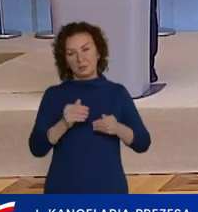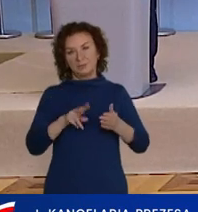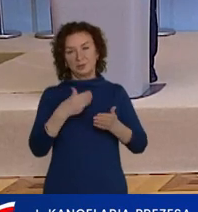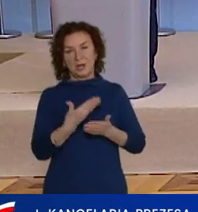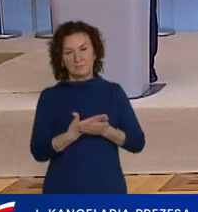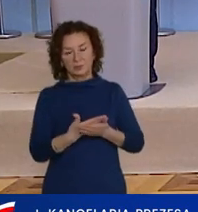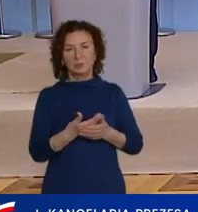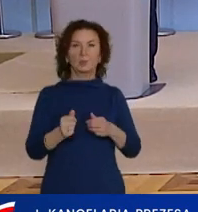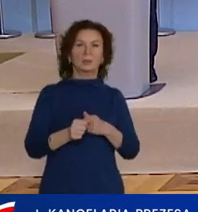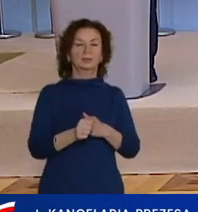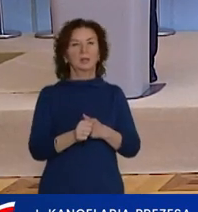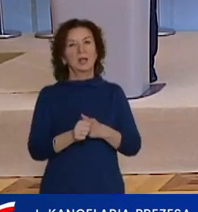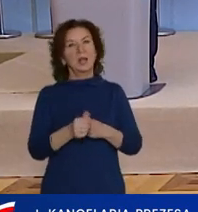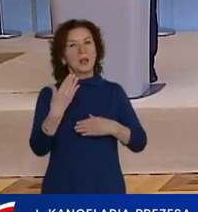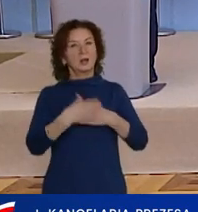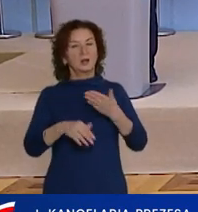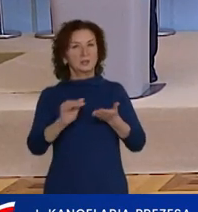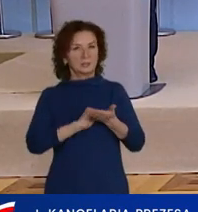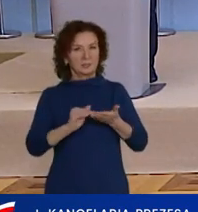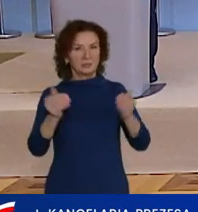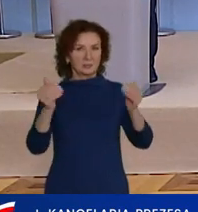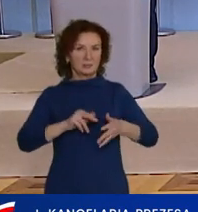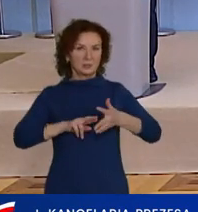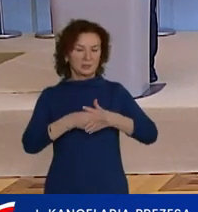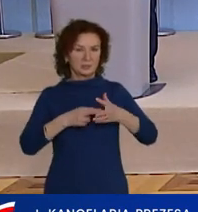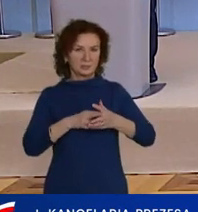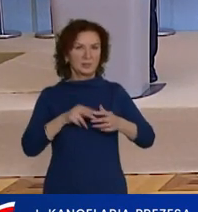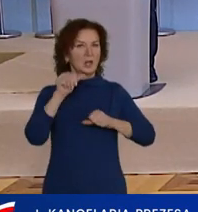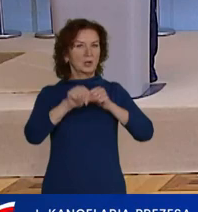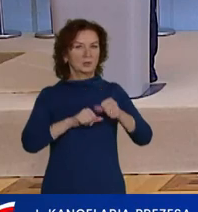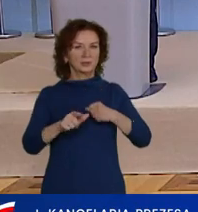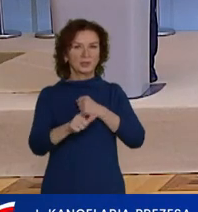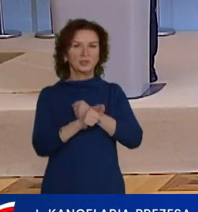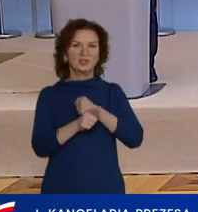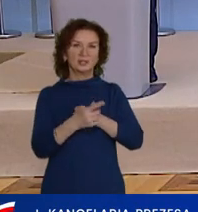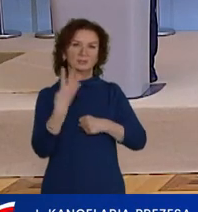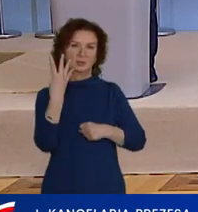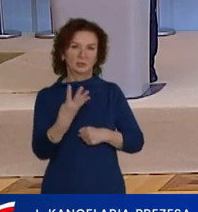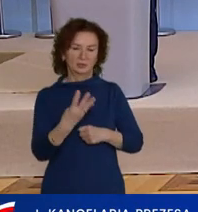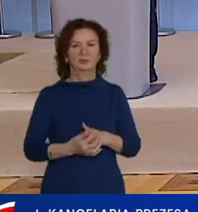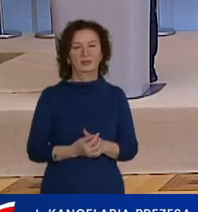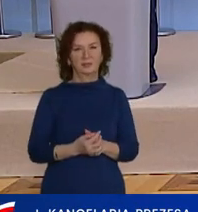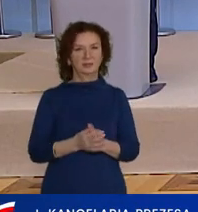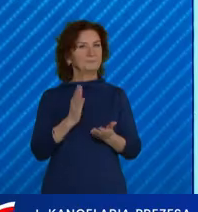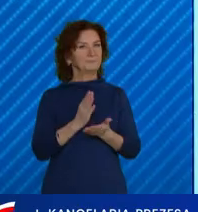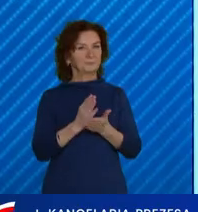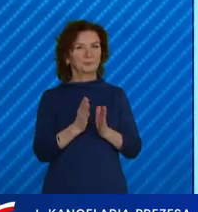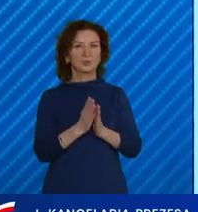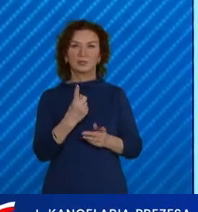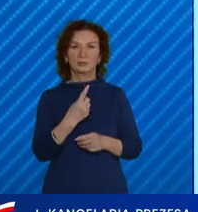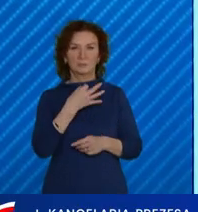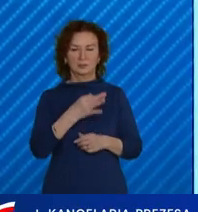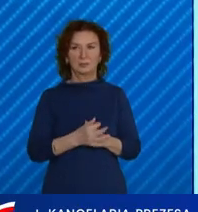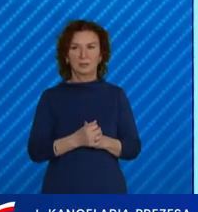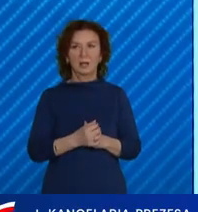rejestrować rocznik 74? To moje pierwsze pytanie i drugie... Panie redaktorze, jedno pytanie na jedną redakcję, pan minister Dworczyk. Tak jak